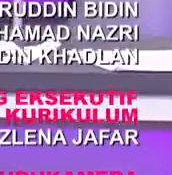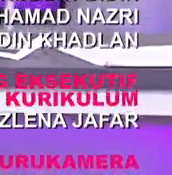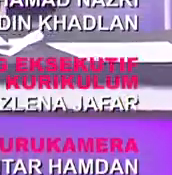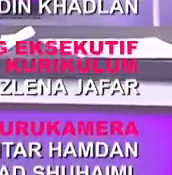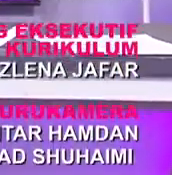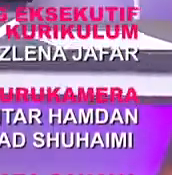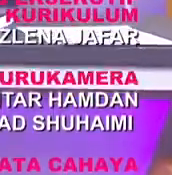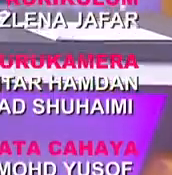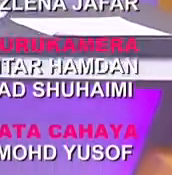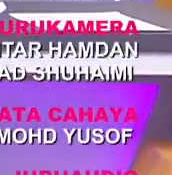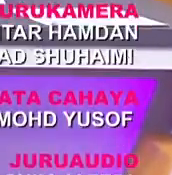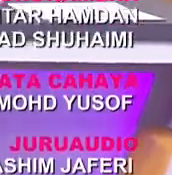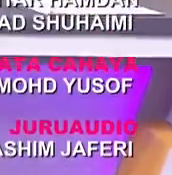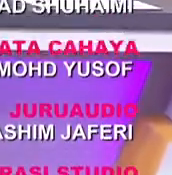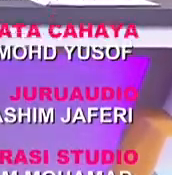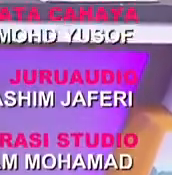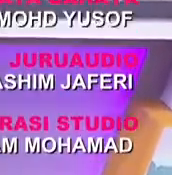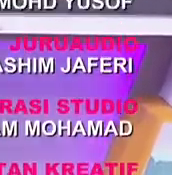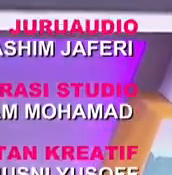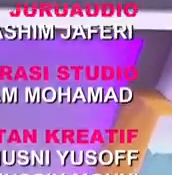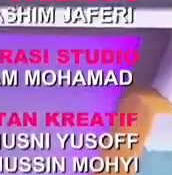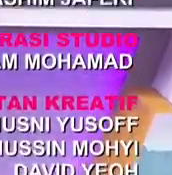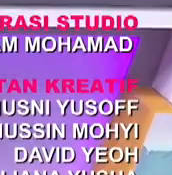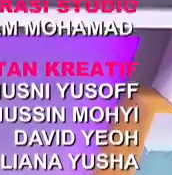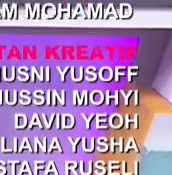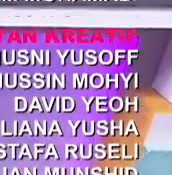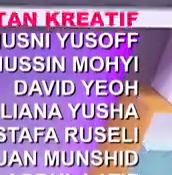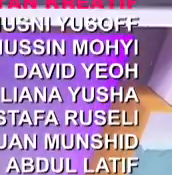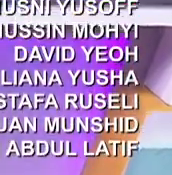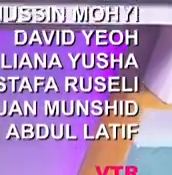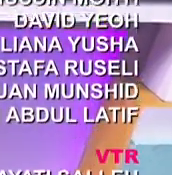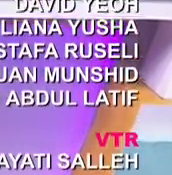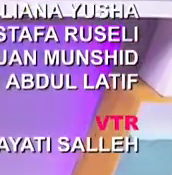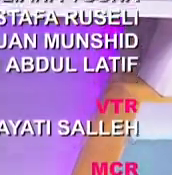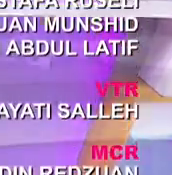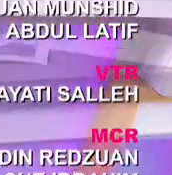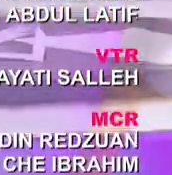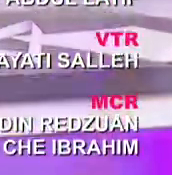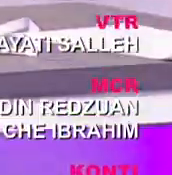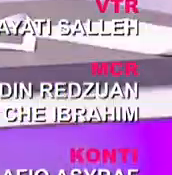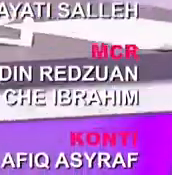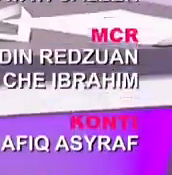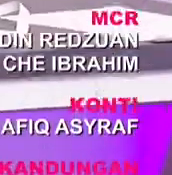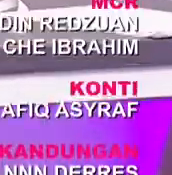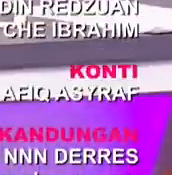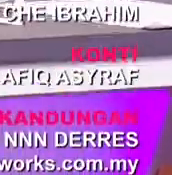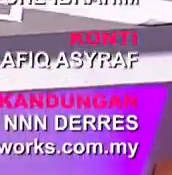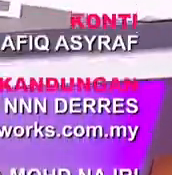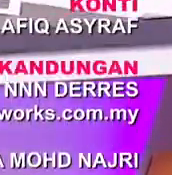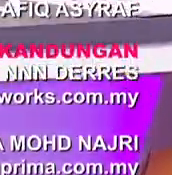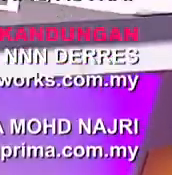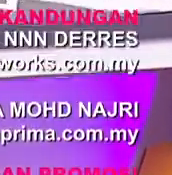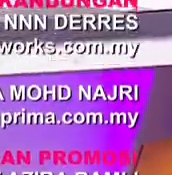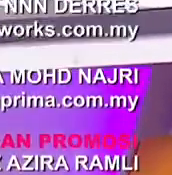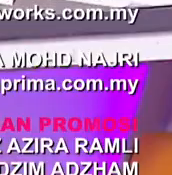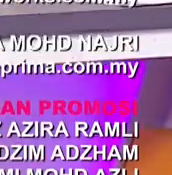Walaupun ada di mana-mana jagalah diri Anda